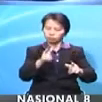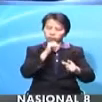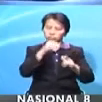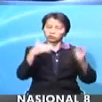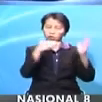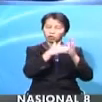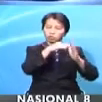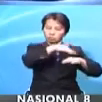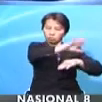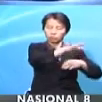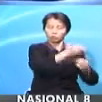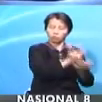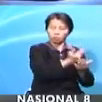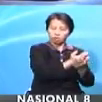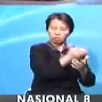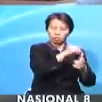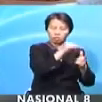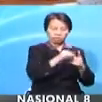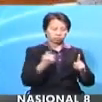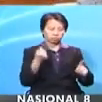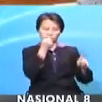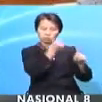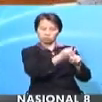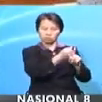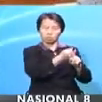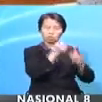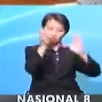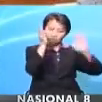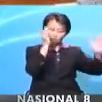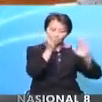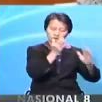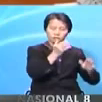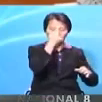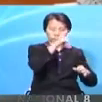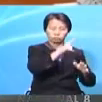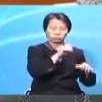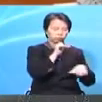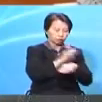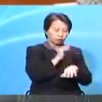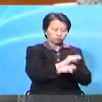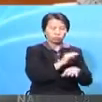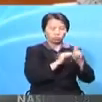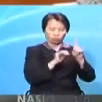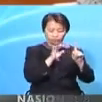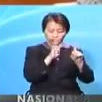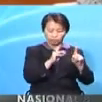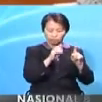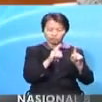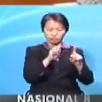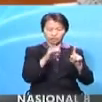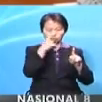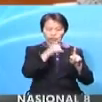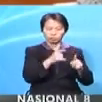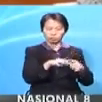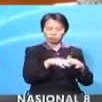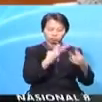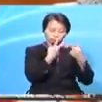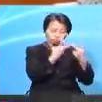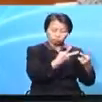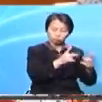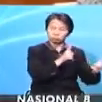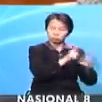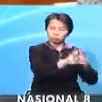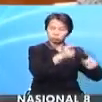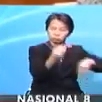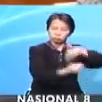menghalang pengantaran uang itu atau mengarahkan doice Bank Indonesia berhak untuk menasehatkan one MTB untuk merujuk semula kebenaran